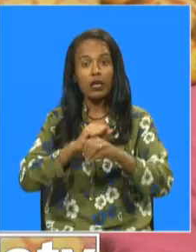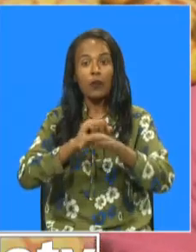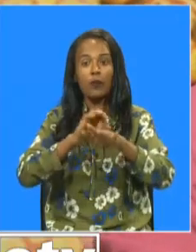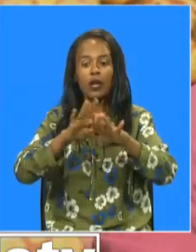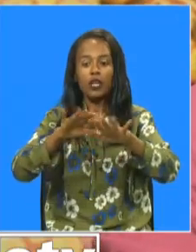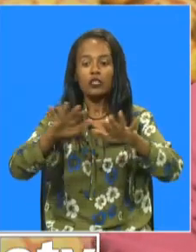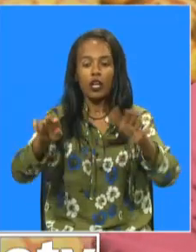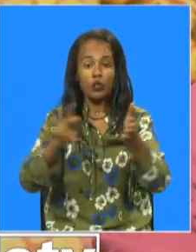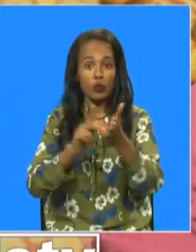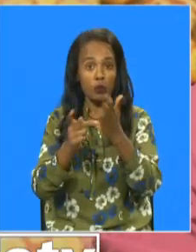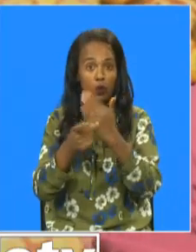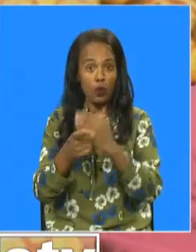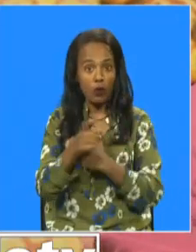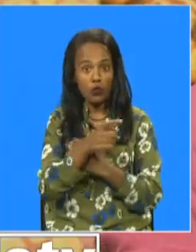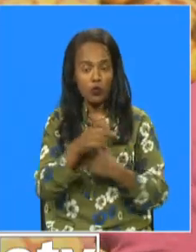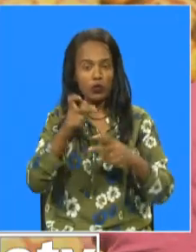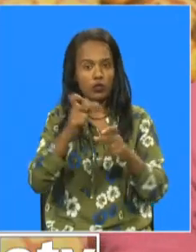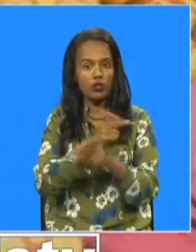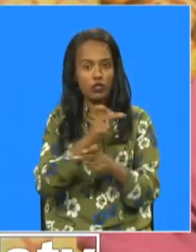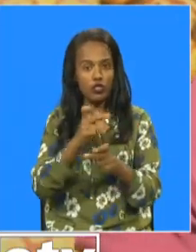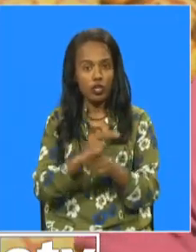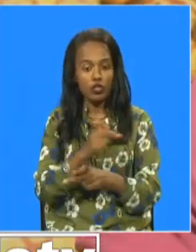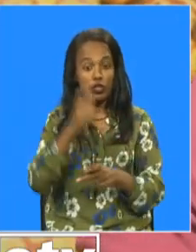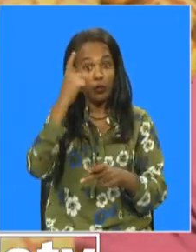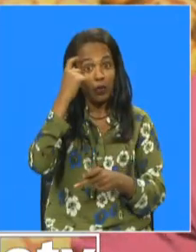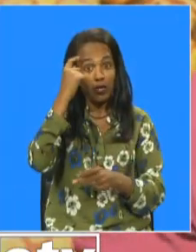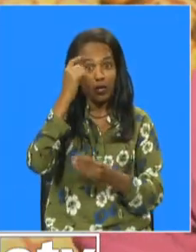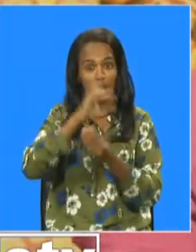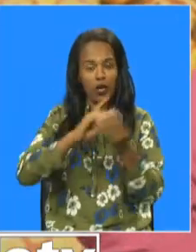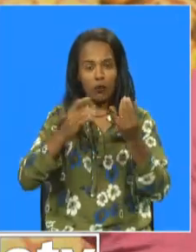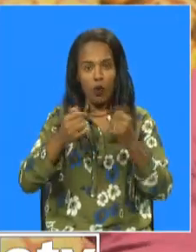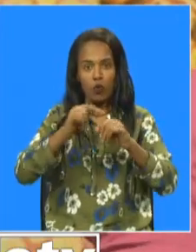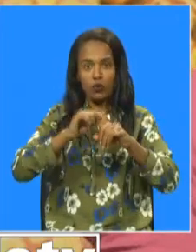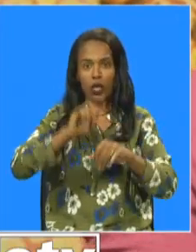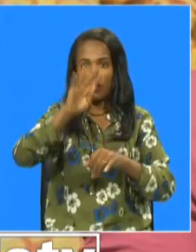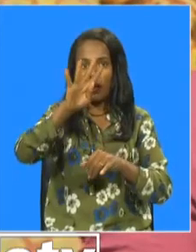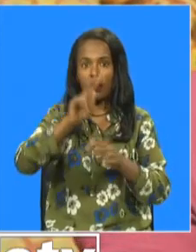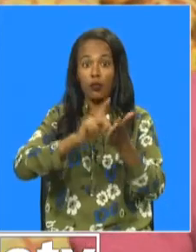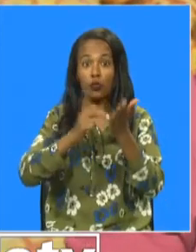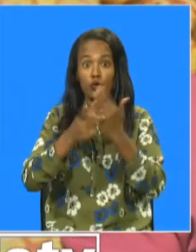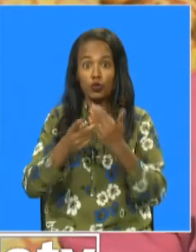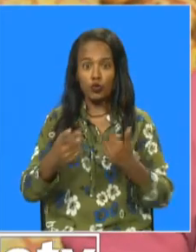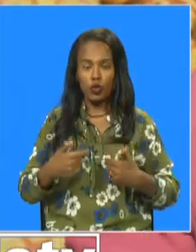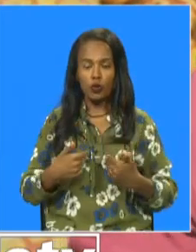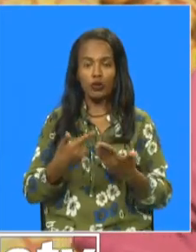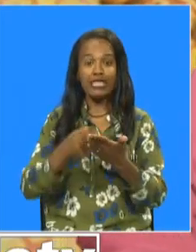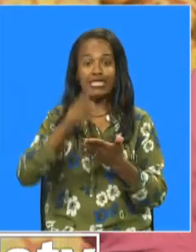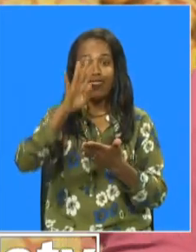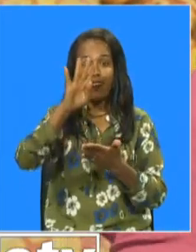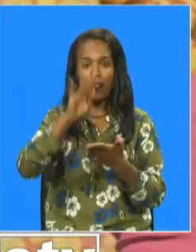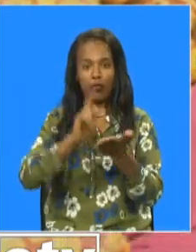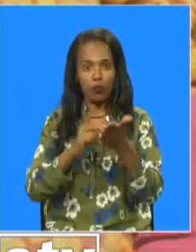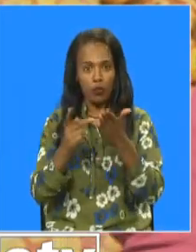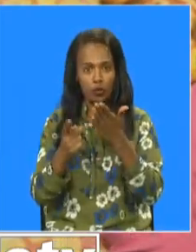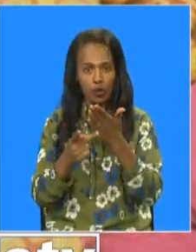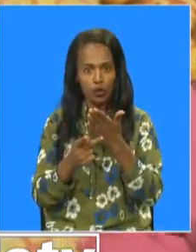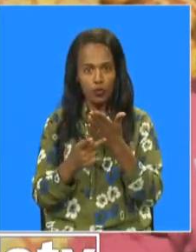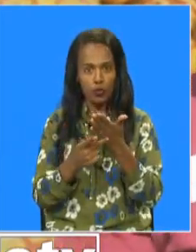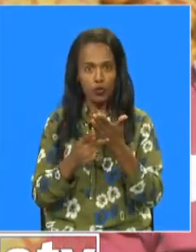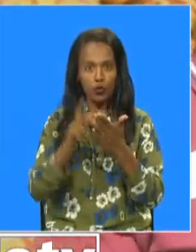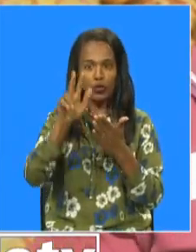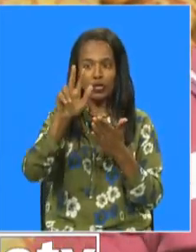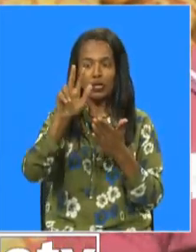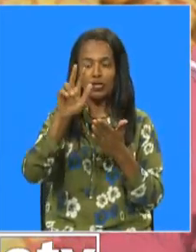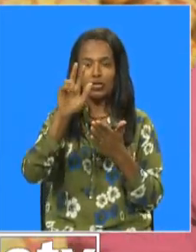የምናሰራጭበት ፕሮግራም ሲሆን ድርጅታችን በትግራይ ክልል በአሁኑ ጊዜ አራት ፕሮጀክቶች አሉት። እነኛ አራት ፕሮጀክቶች ወደ